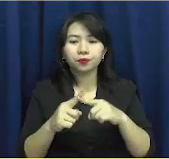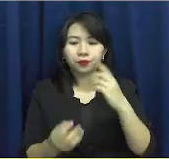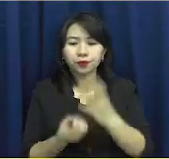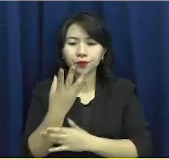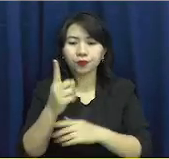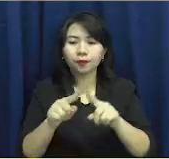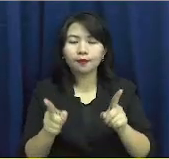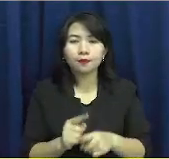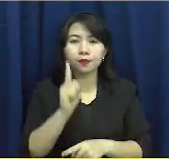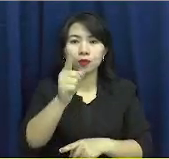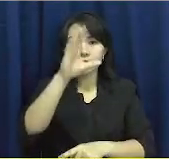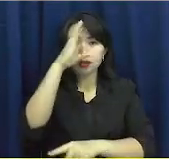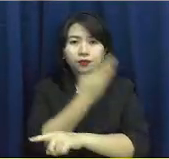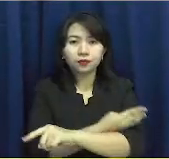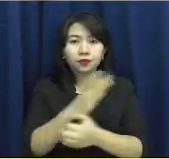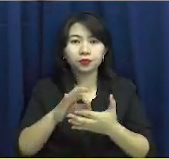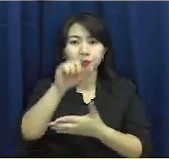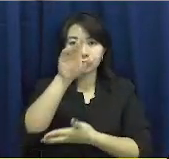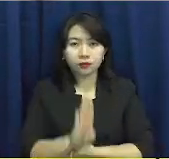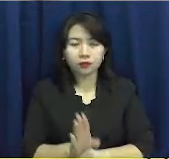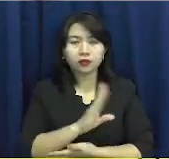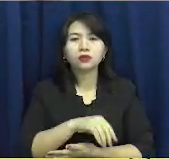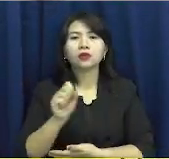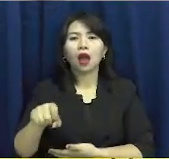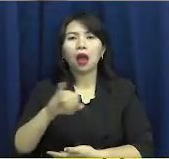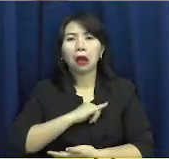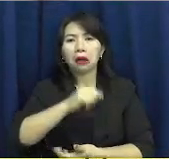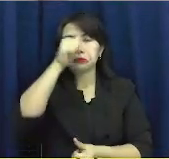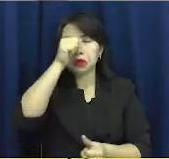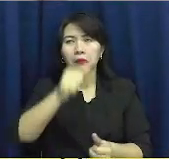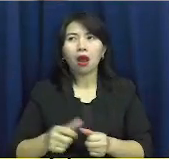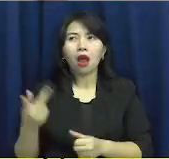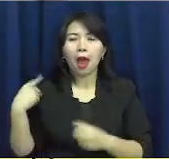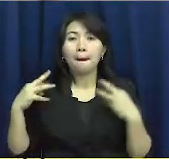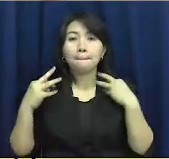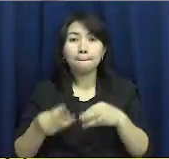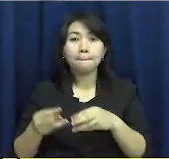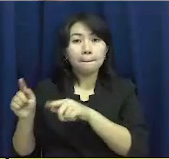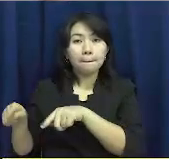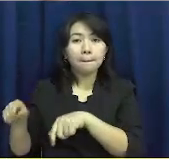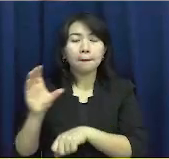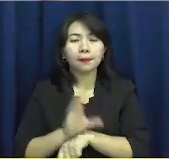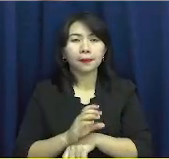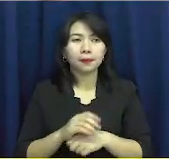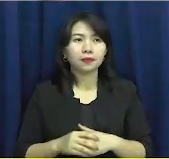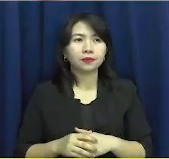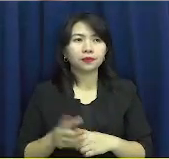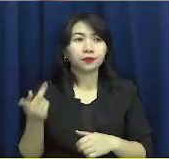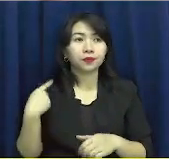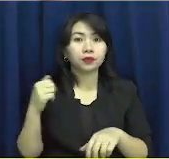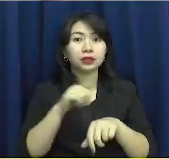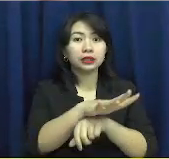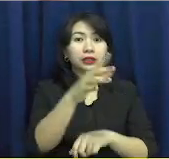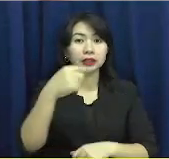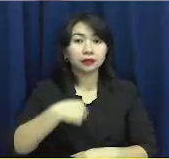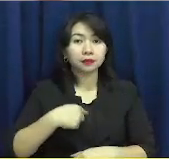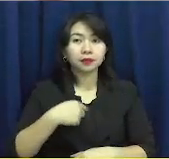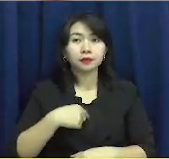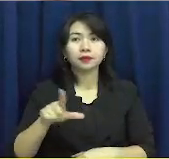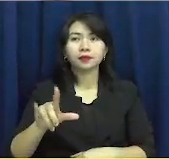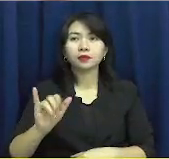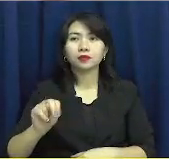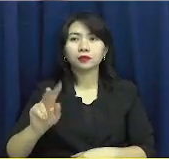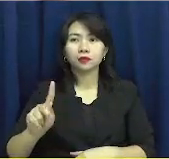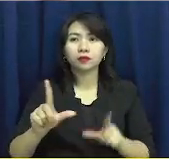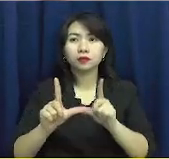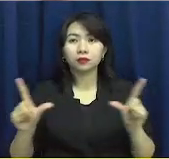na inilagay niya sa simbahan. Naalala ko, sir, meron tayong kapatiran, sir, na may pinasa sa akin, sir. Mm-hmm. Pinasa sa akin na link. Oh yeah, I'm telling you, sir,